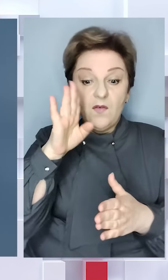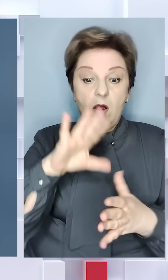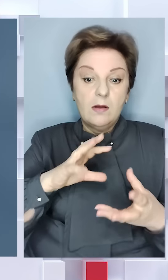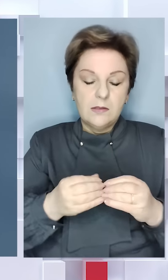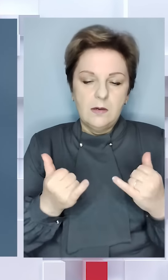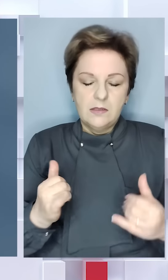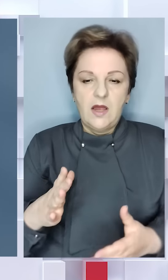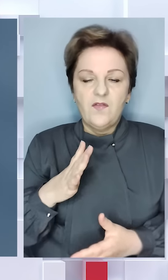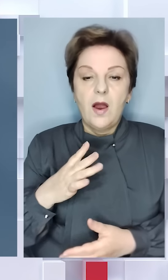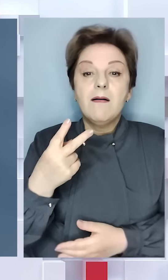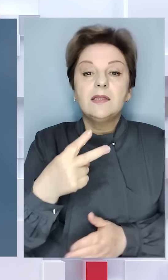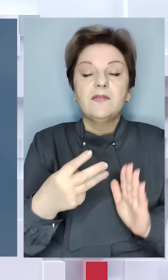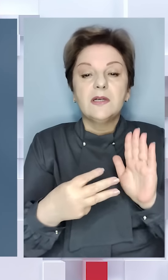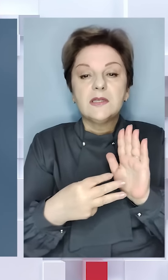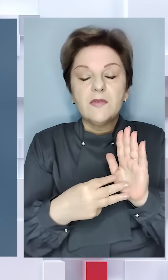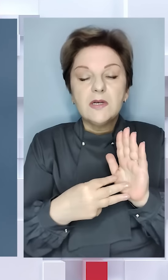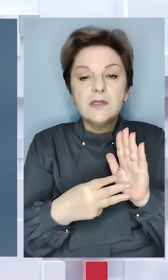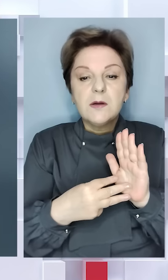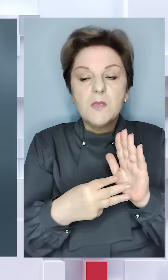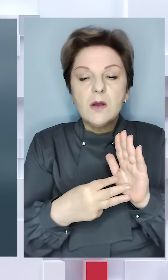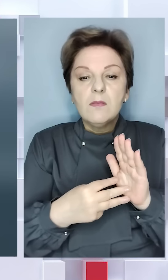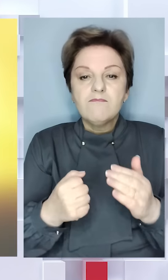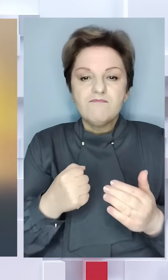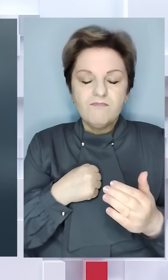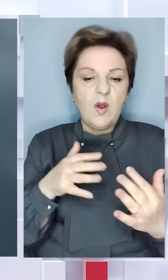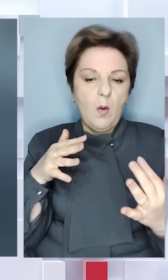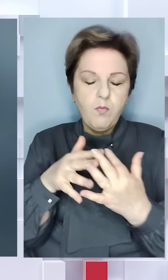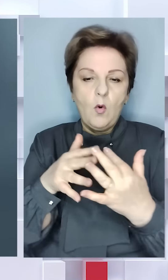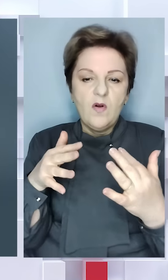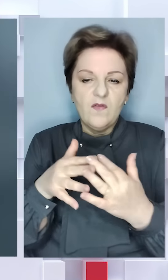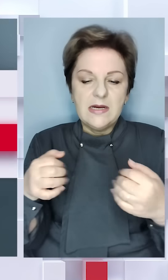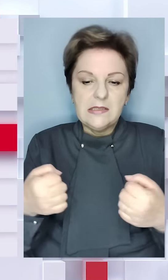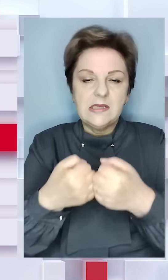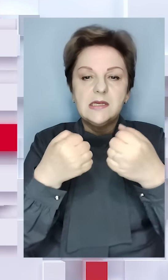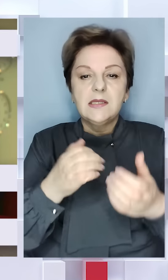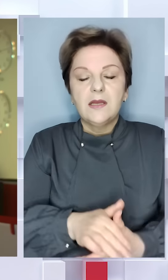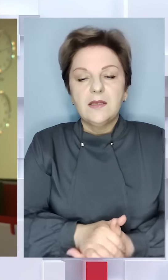сьогодні відбулося 28 бойових зіткнень.